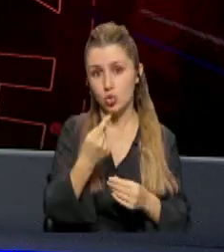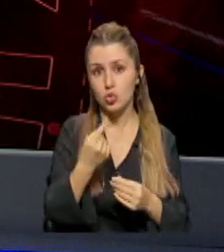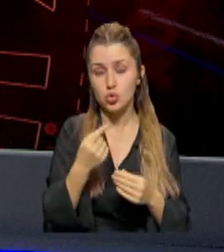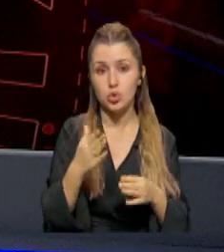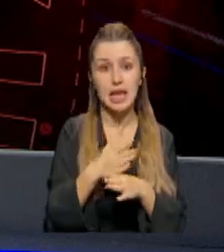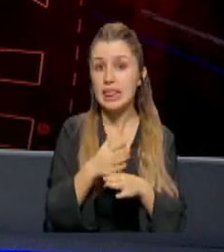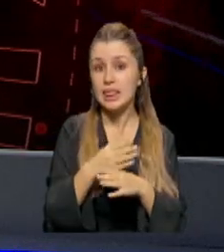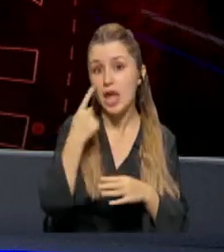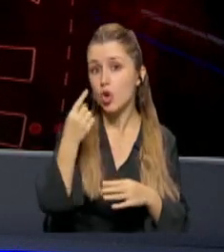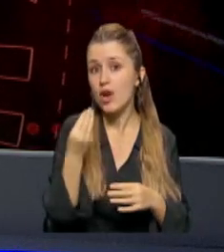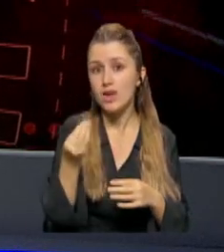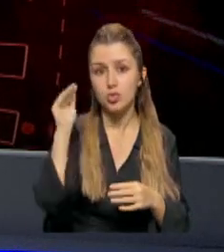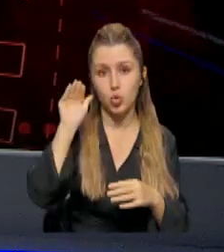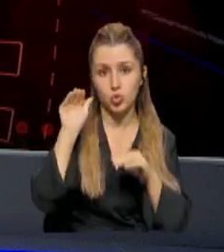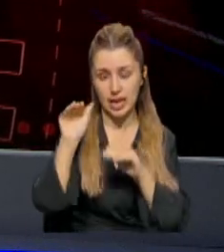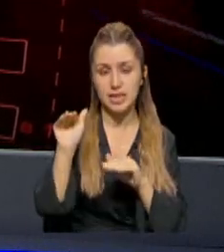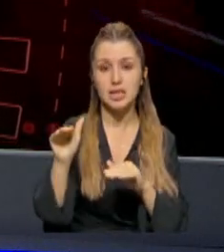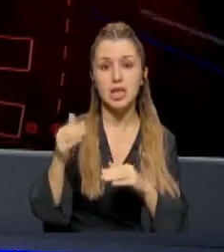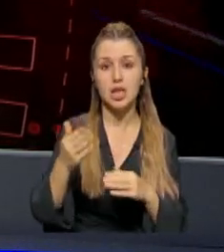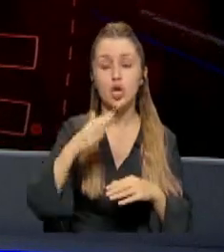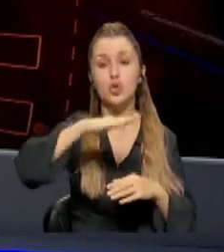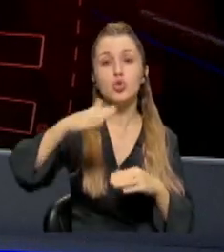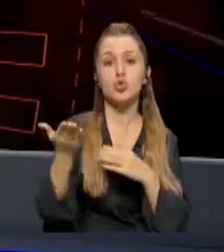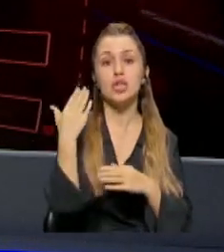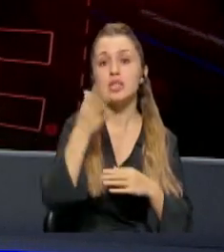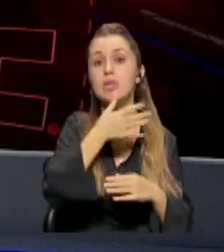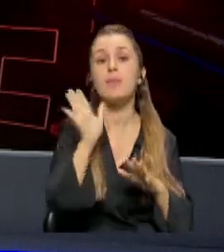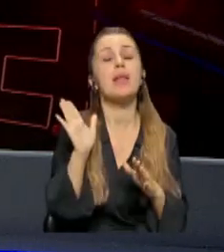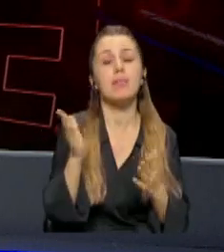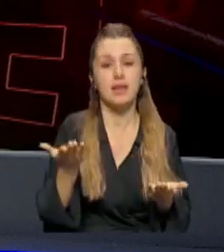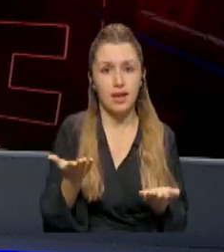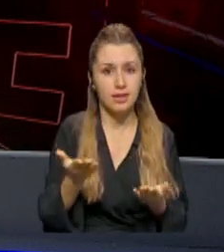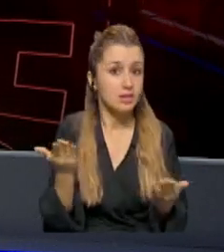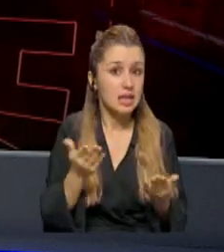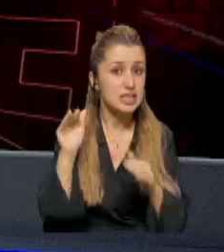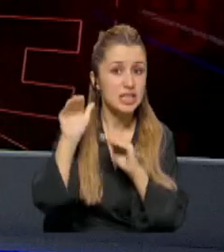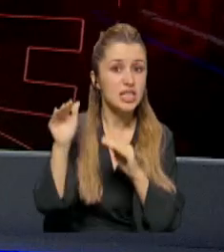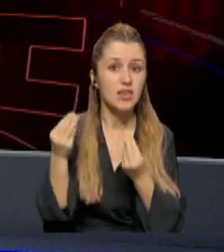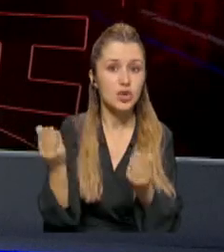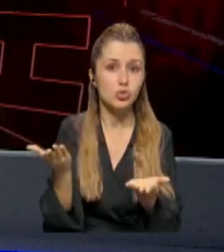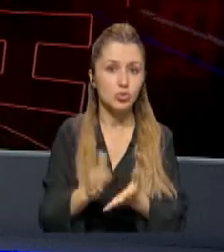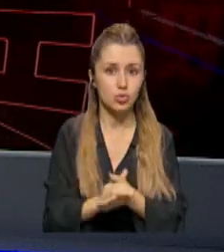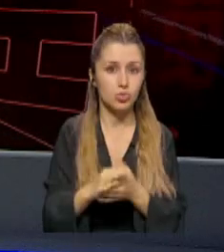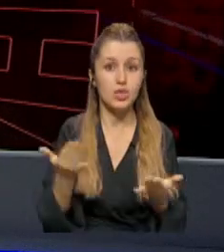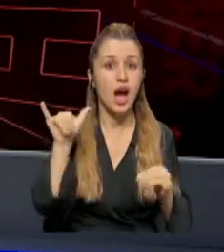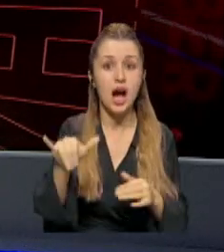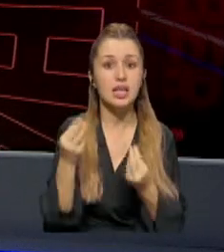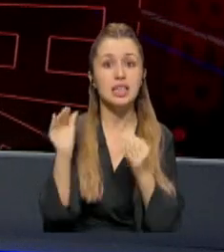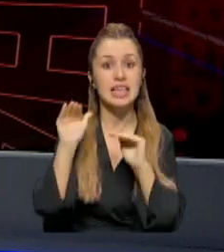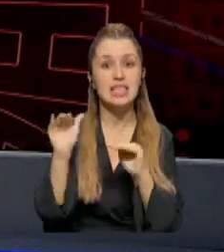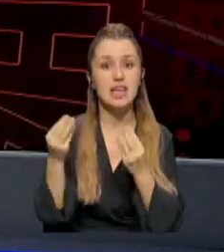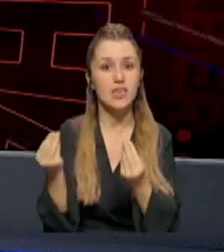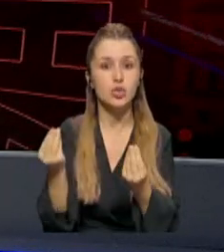söylüyorsunuz. Neye dayanarak verdiniz onu? Çocuğun geçmişini bilmeden, etmeden nasıl destek veriyorsunuz? Ne hakla